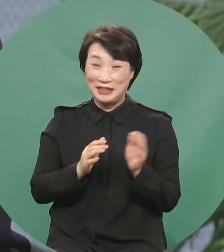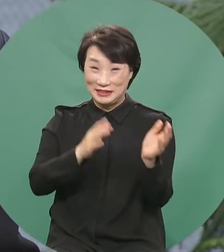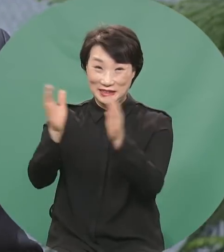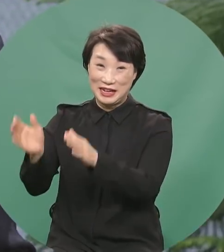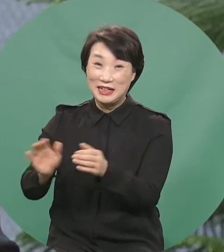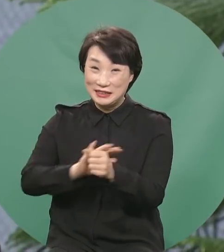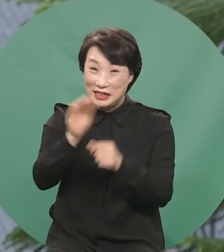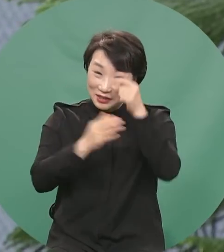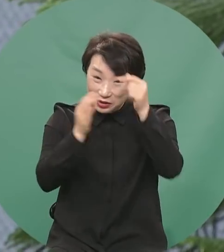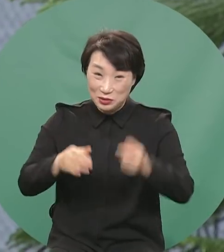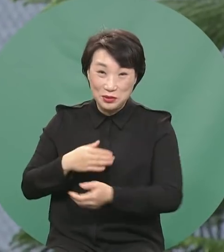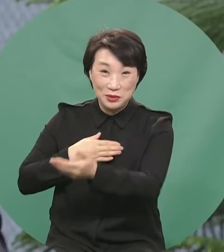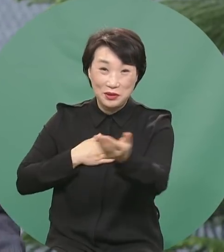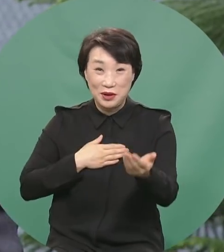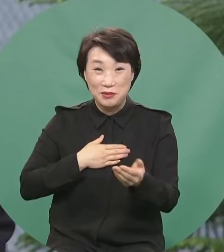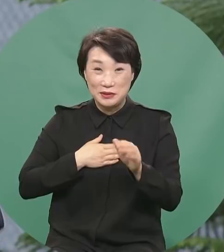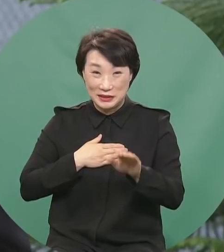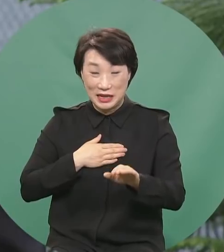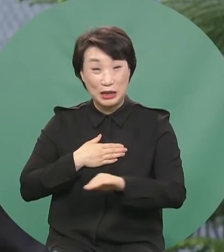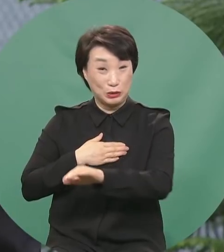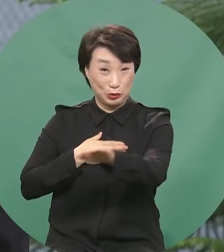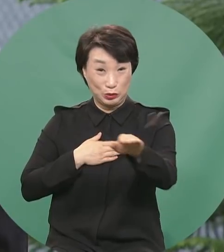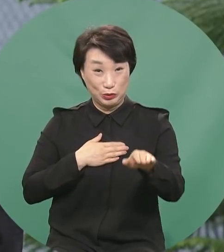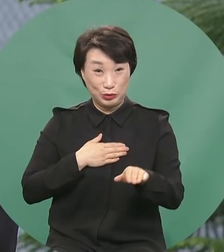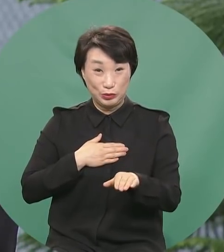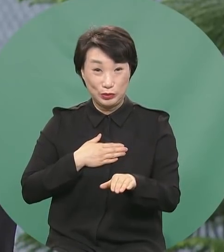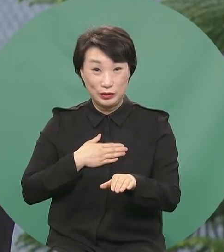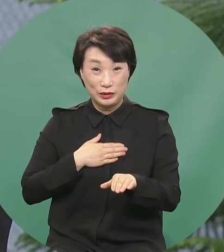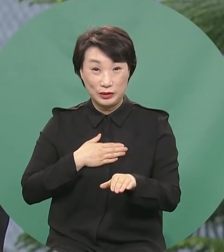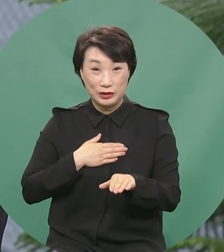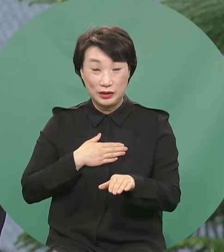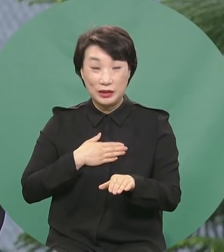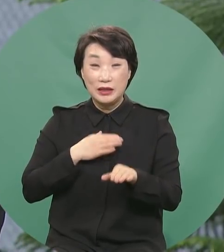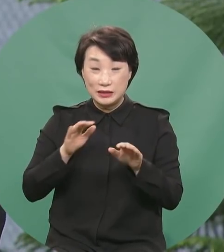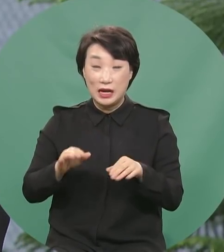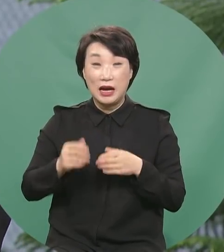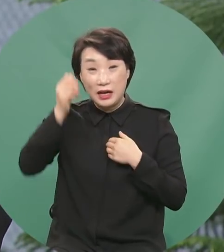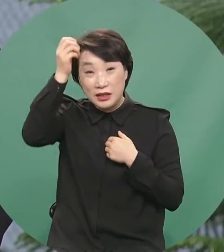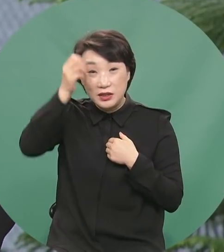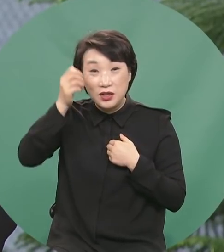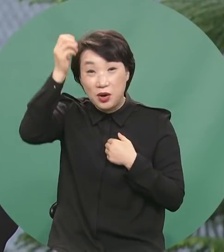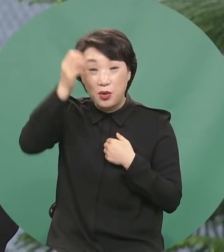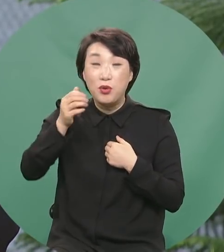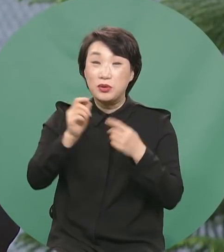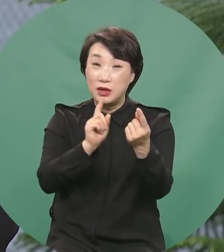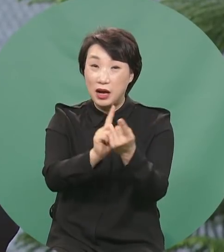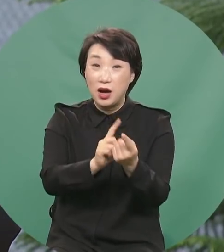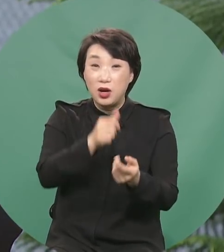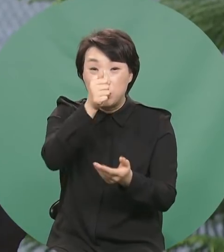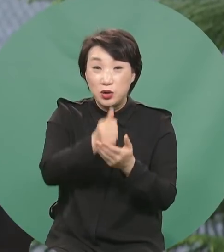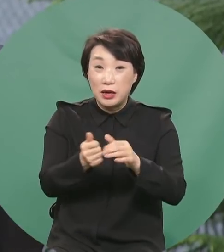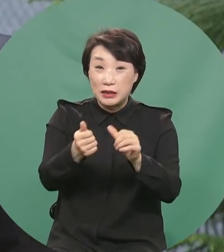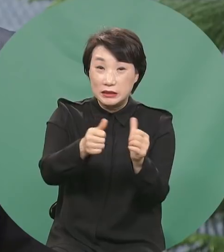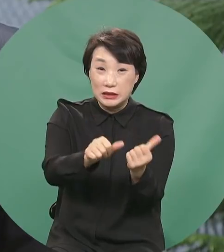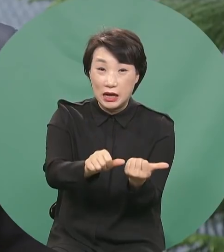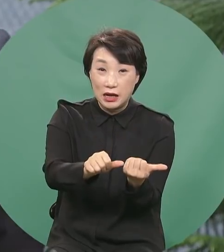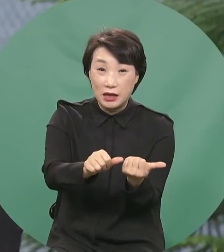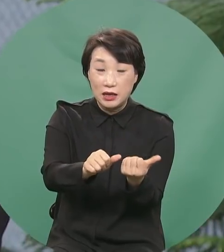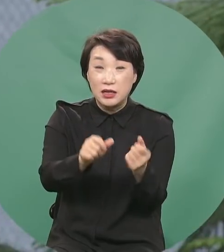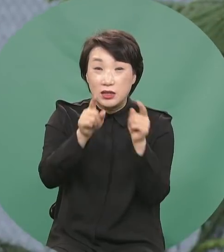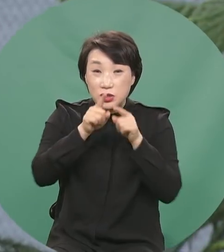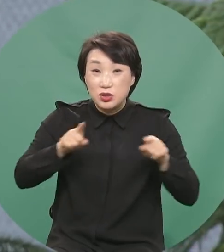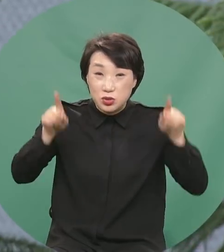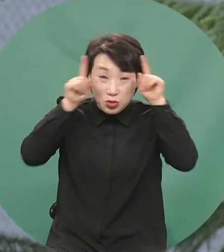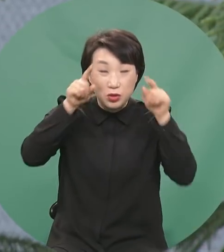사랑하는 여러분들이요, 우리는 우리들의 영혼이 당할 죄와 사망과